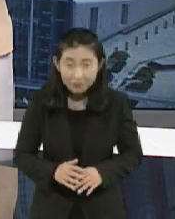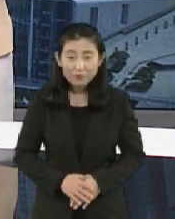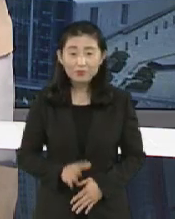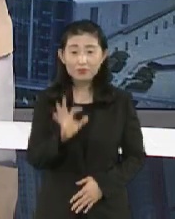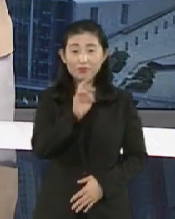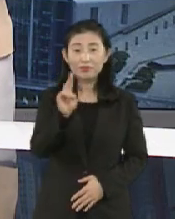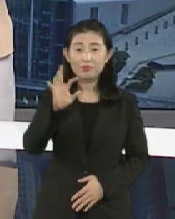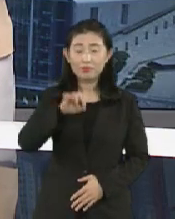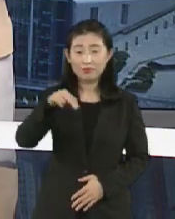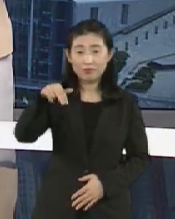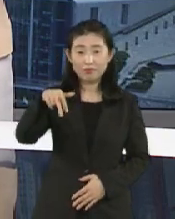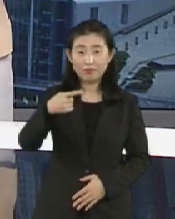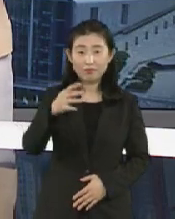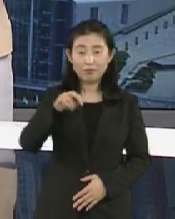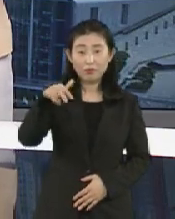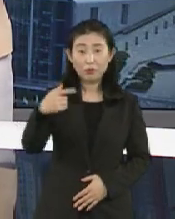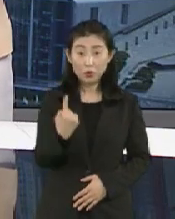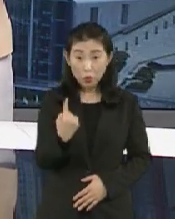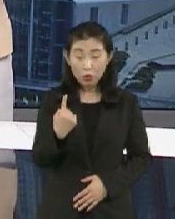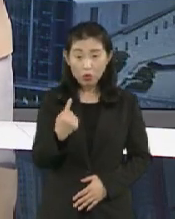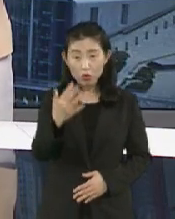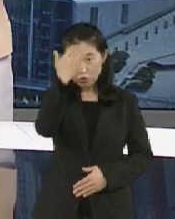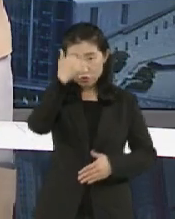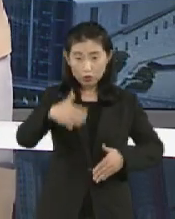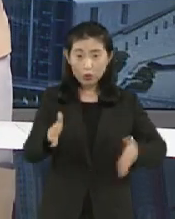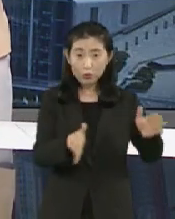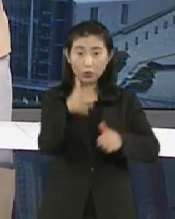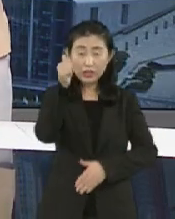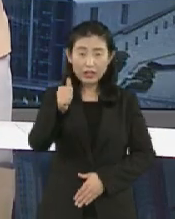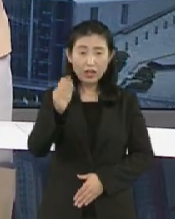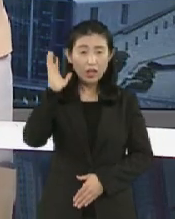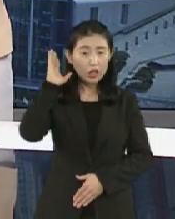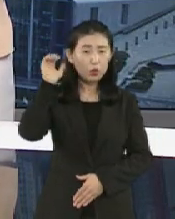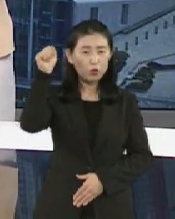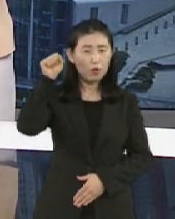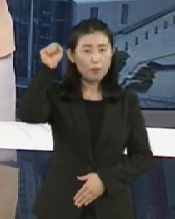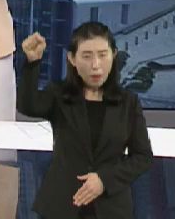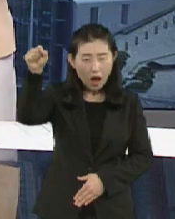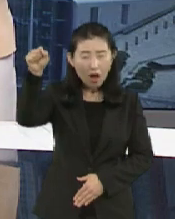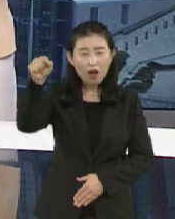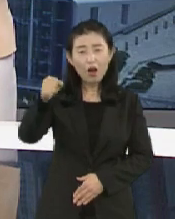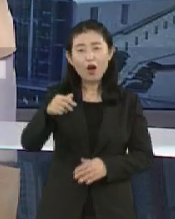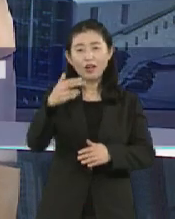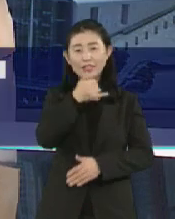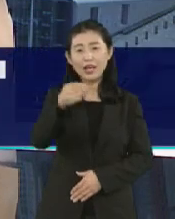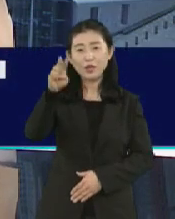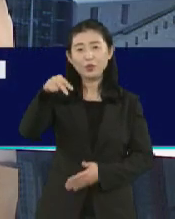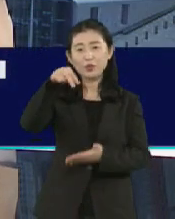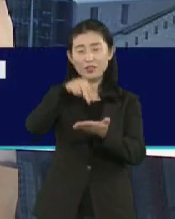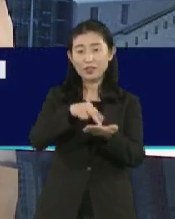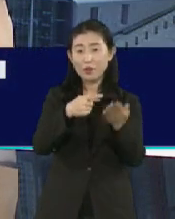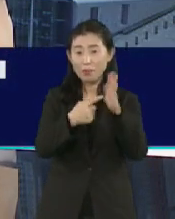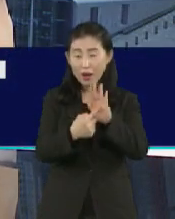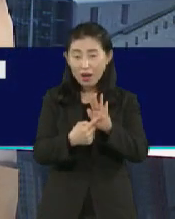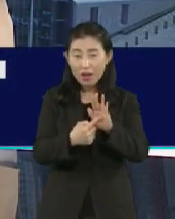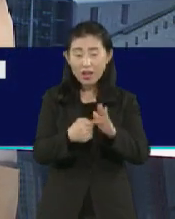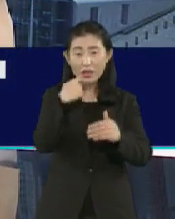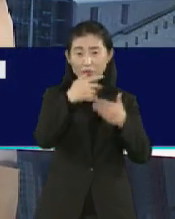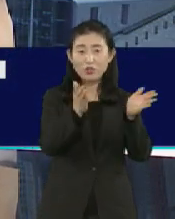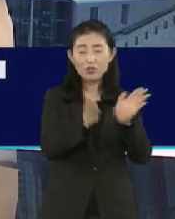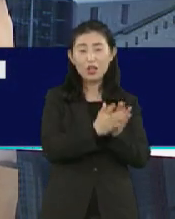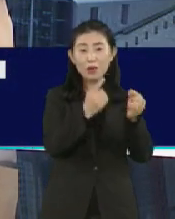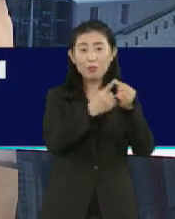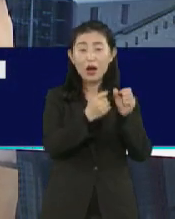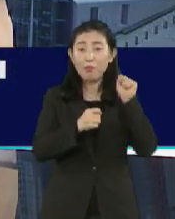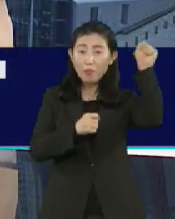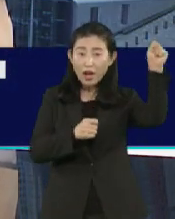양 승도 충남지사 가 대선 출마를 공식 선언했습니다 여권의 선 민주당 박용진 의원의 이어서 두번째 지만